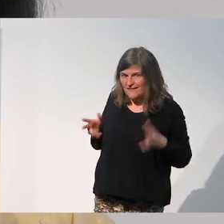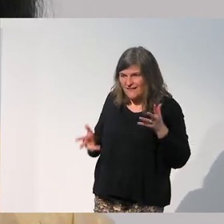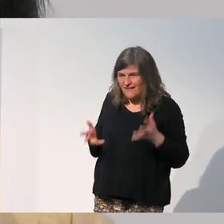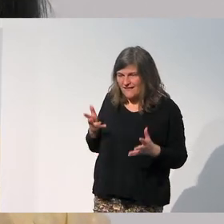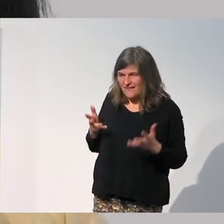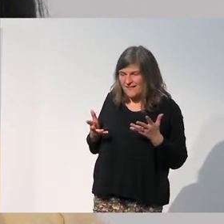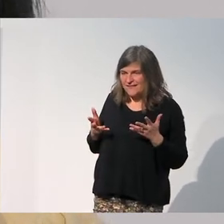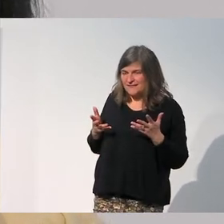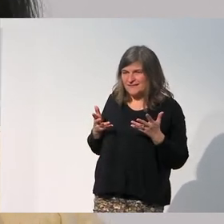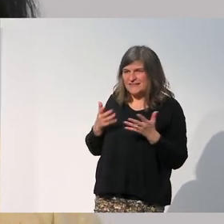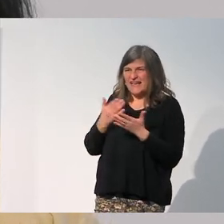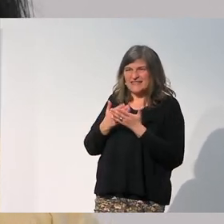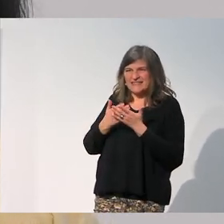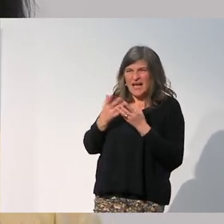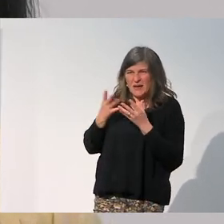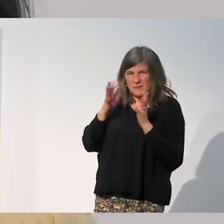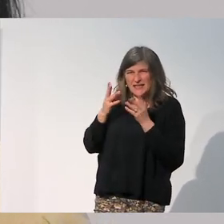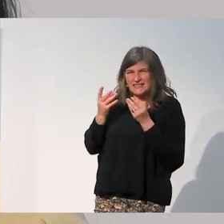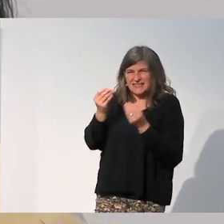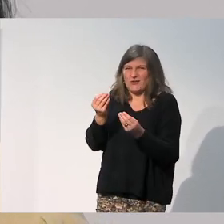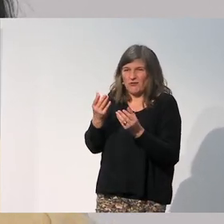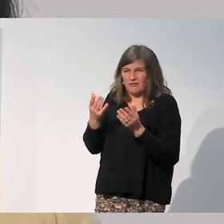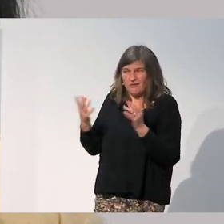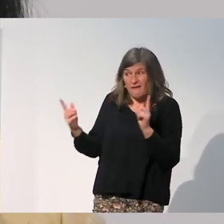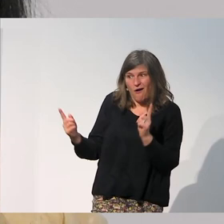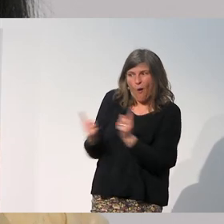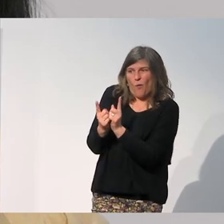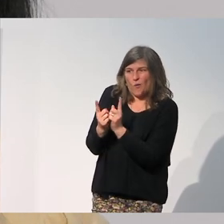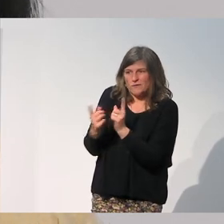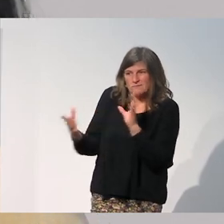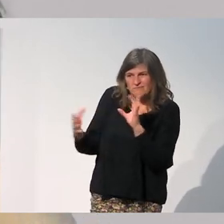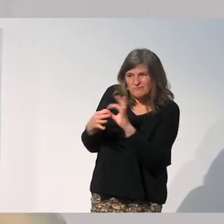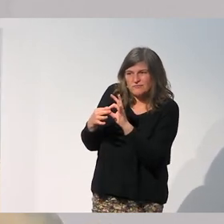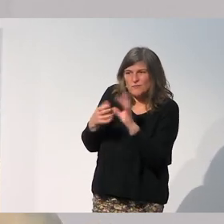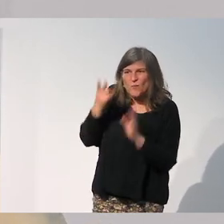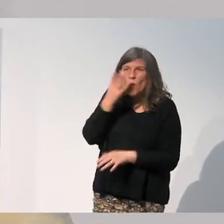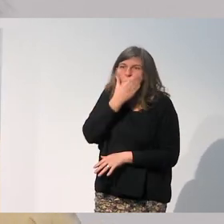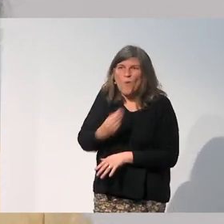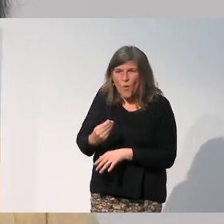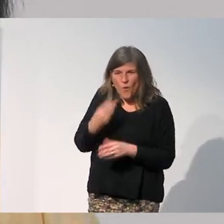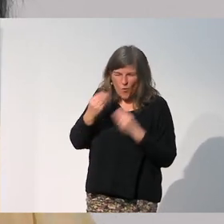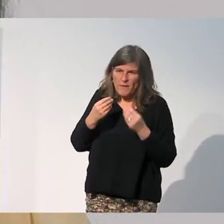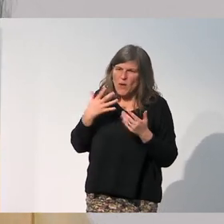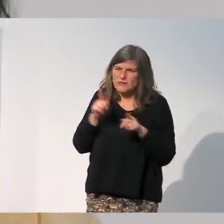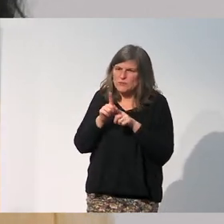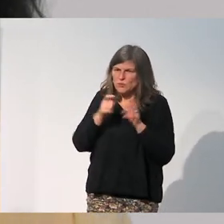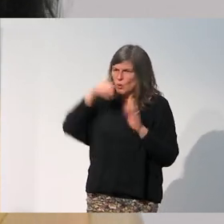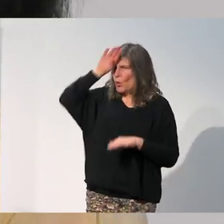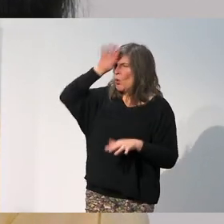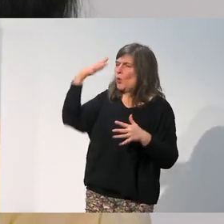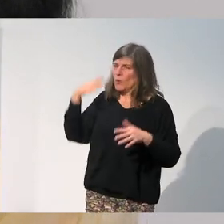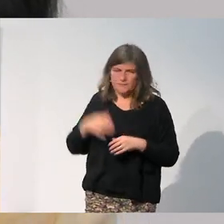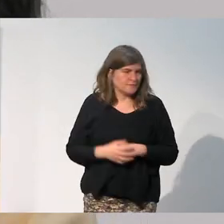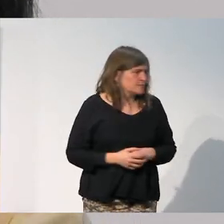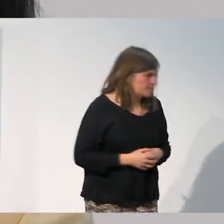Et ça rend encore, je ne sais pas, plus beau la rencontre, mais plus tragique aussi. Ça,